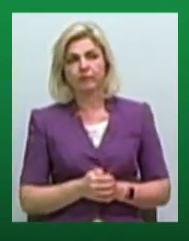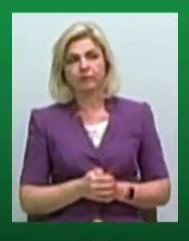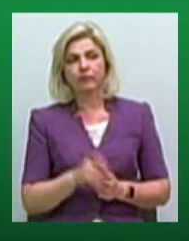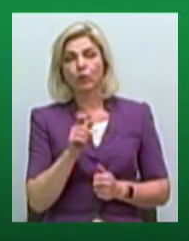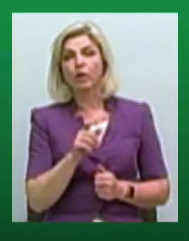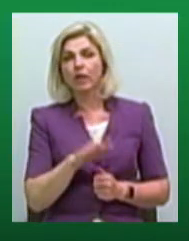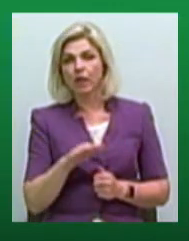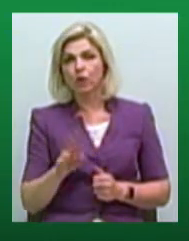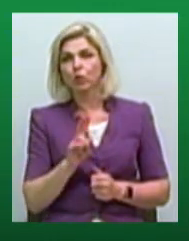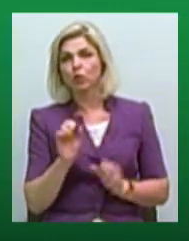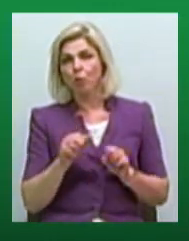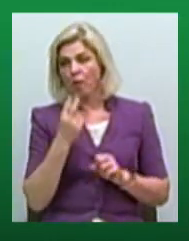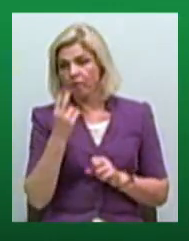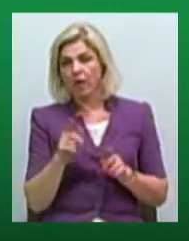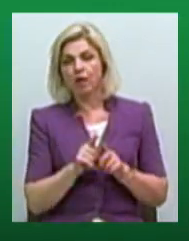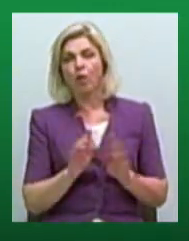побачити такий випадок,